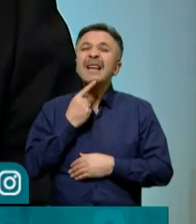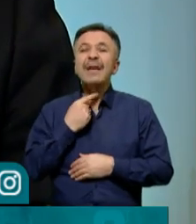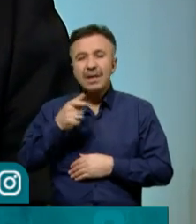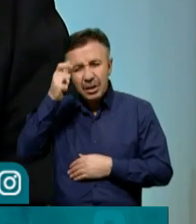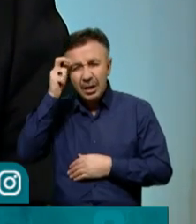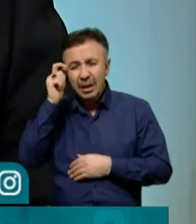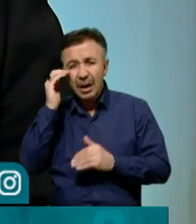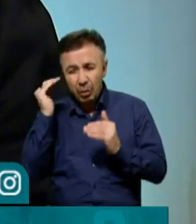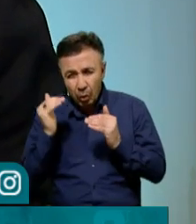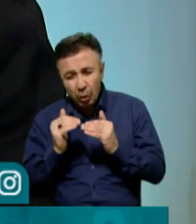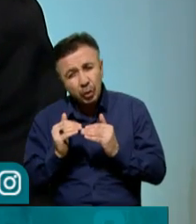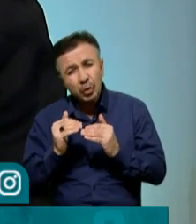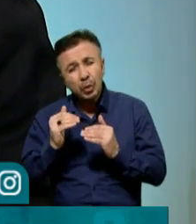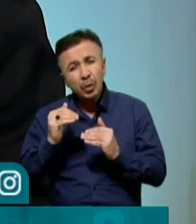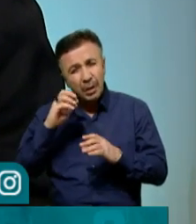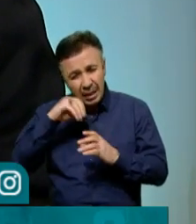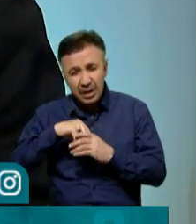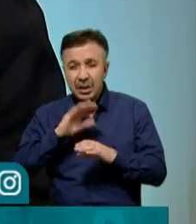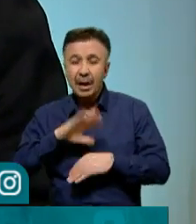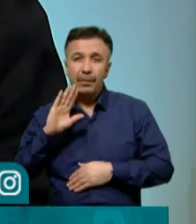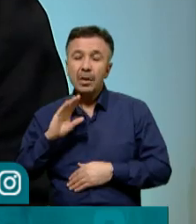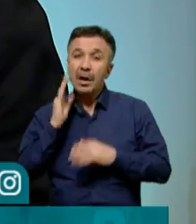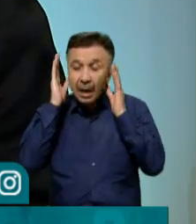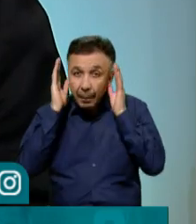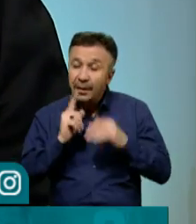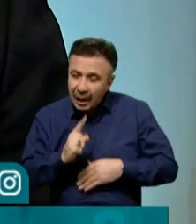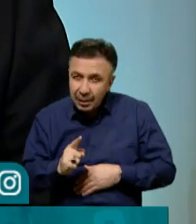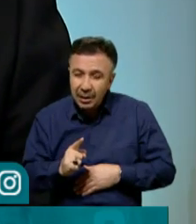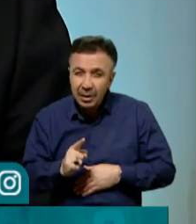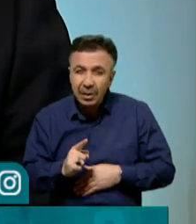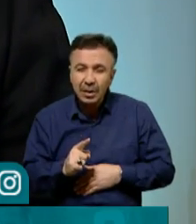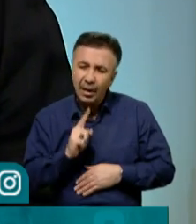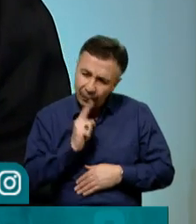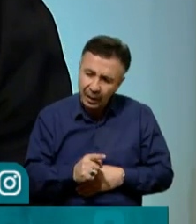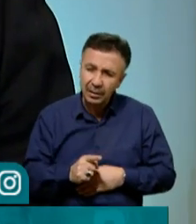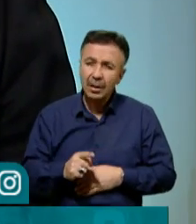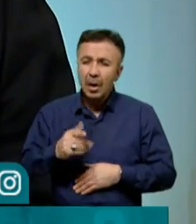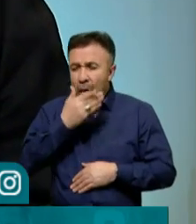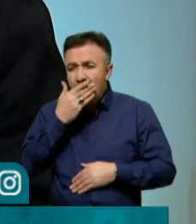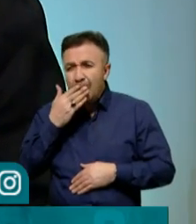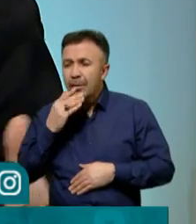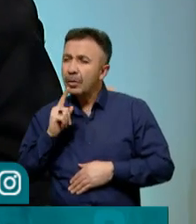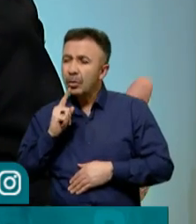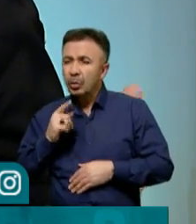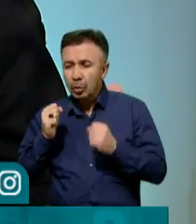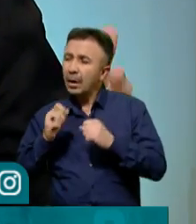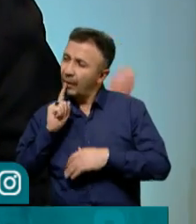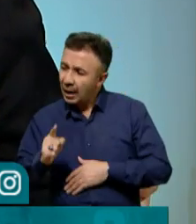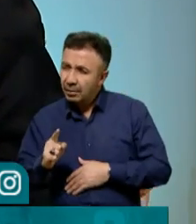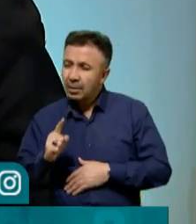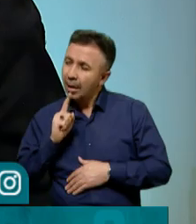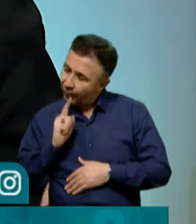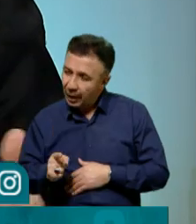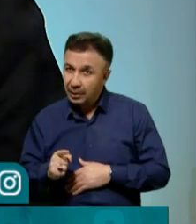şeytana uyduğundan dolayı yapmıyor. Namaz farz mı dediğinizde evet farz. Oruç farz mı? Evet farz diyor. Ama ben işte Allah